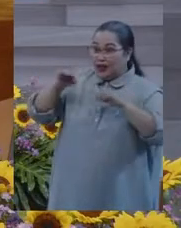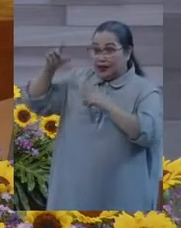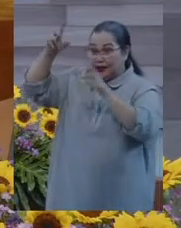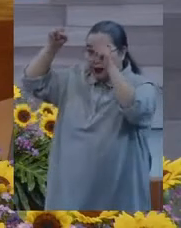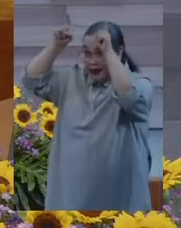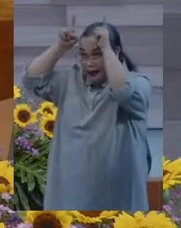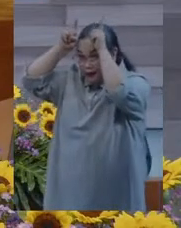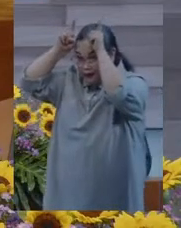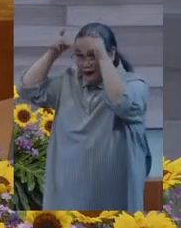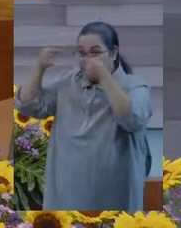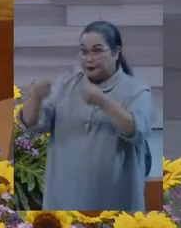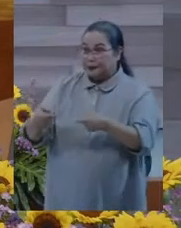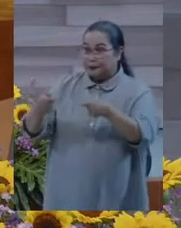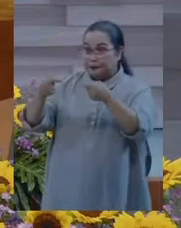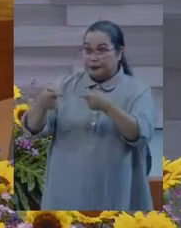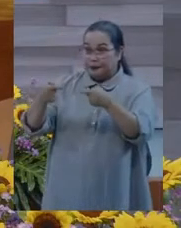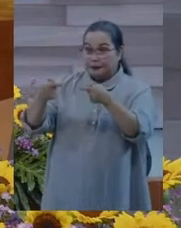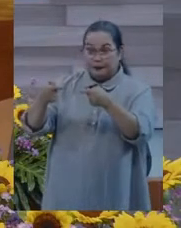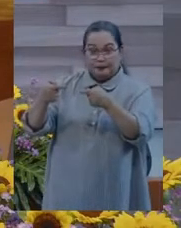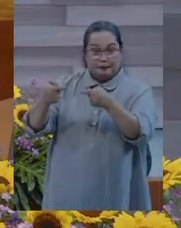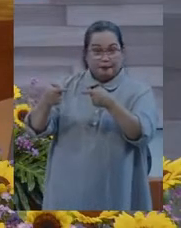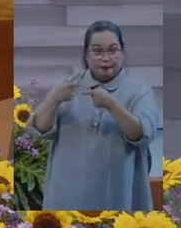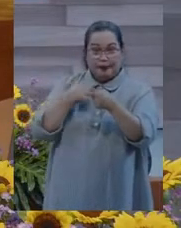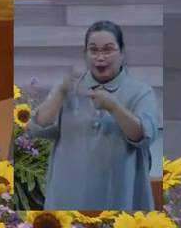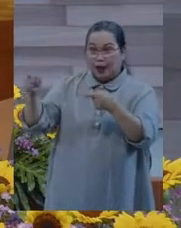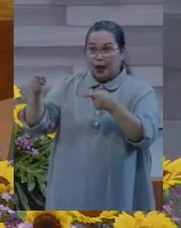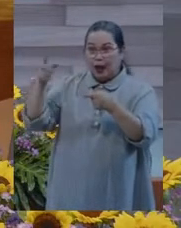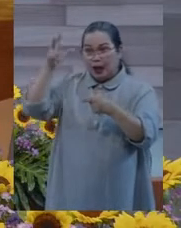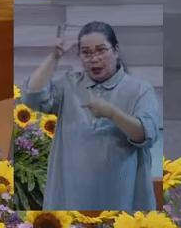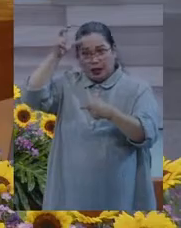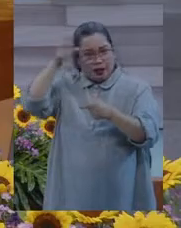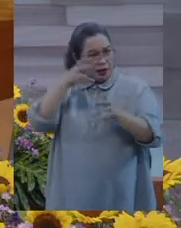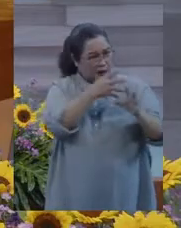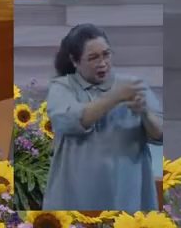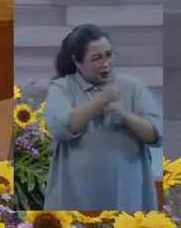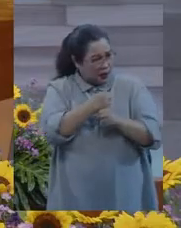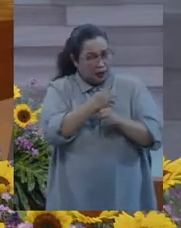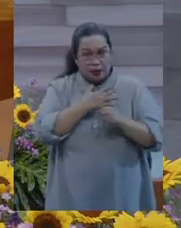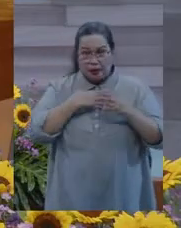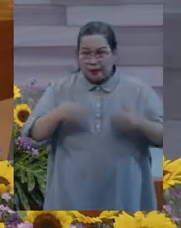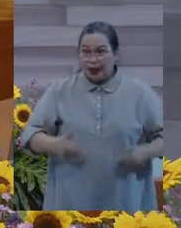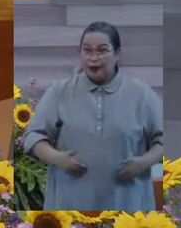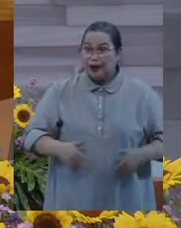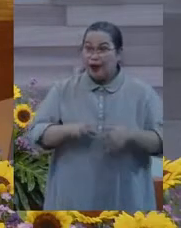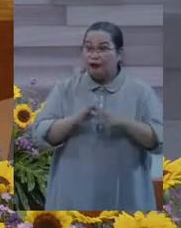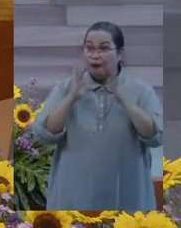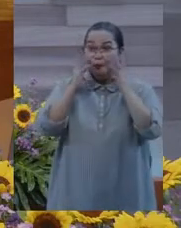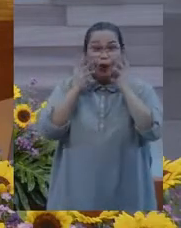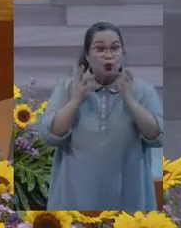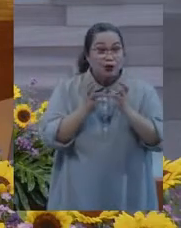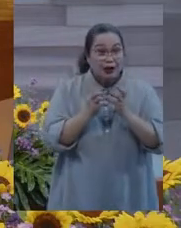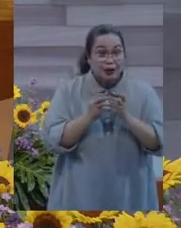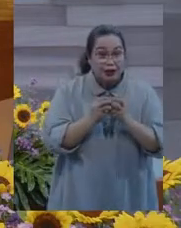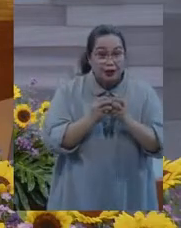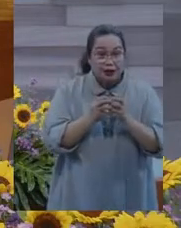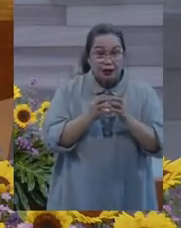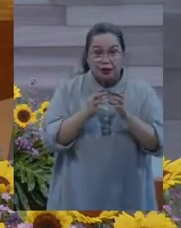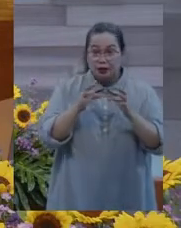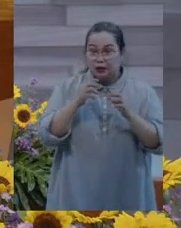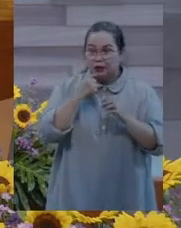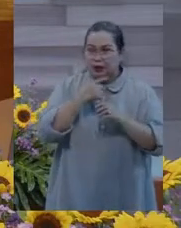si Satanas. Kinukuha ni Satanas ang katawan ni Moises, hindi natin alam kung bakit, wala